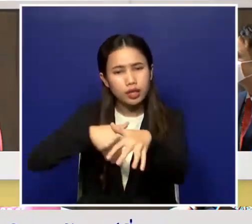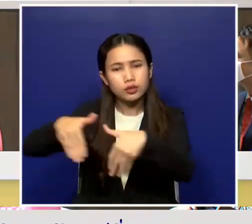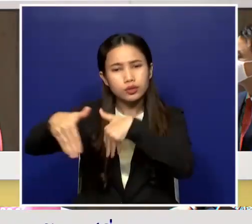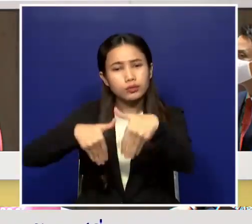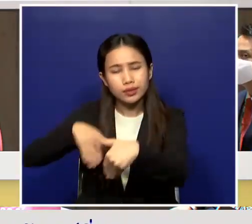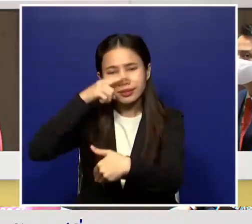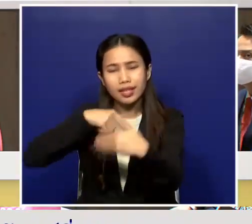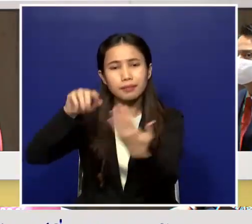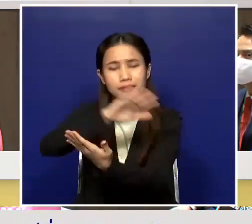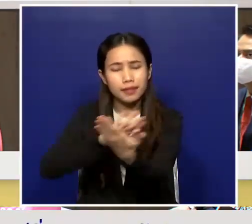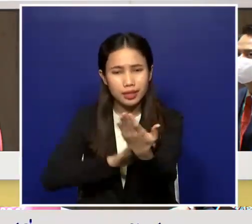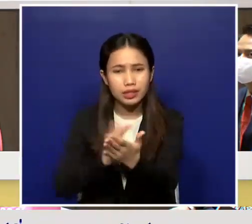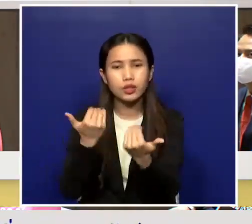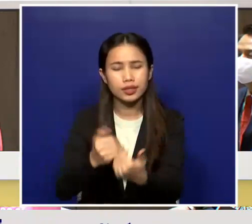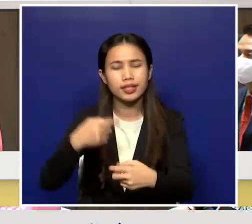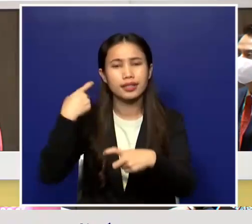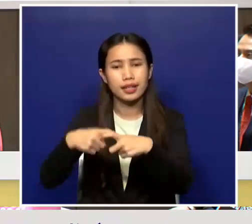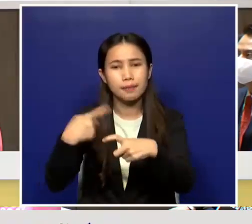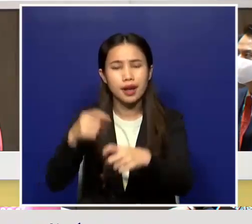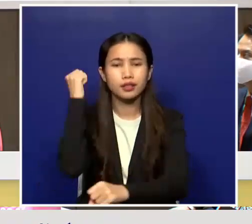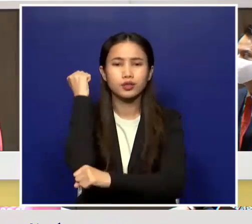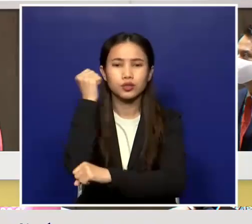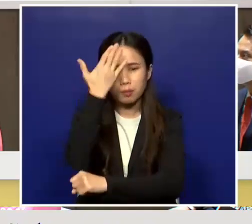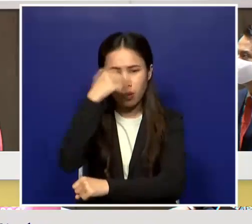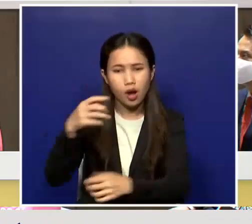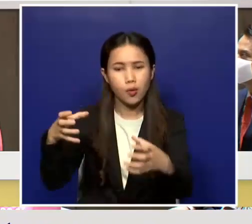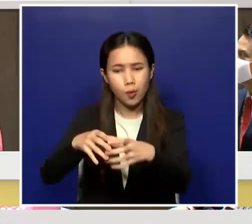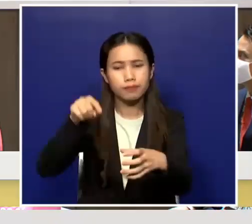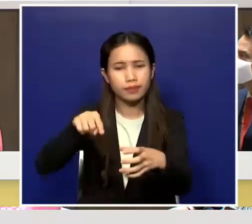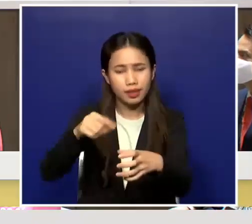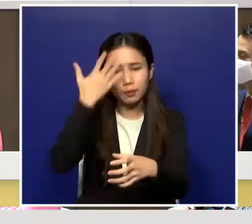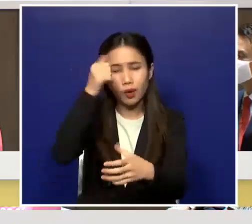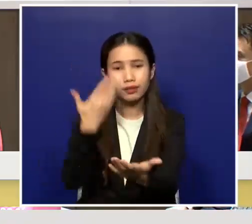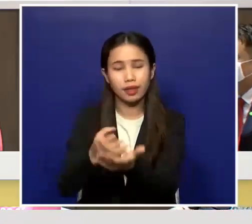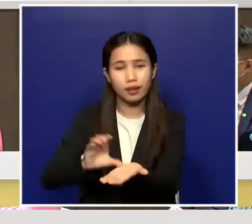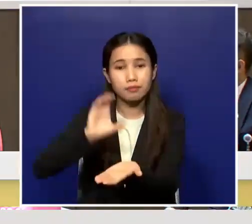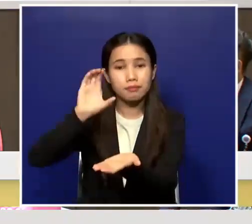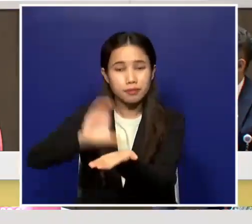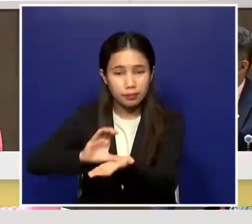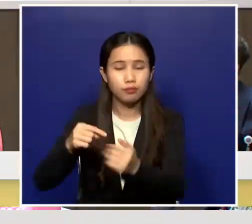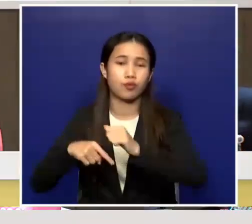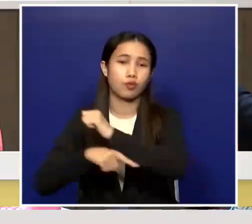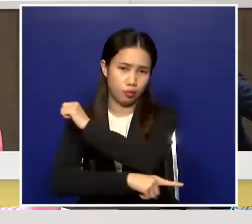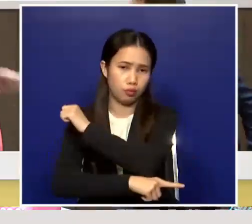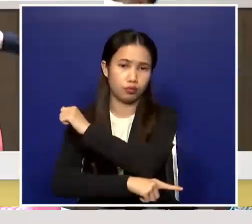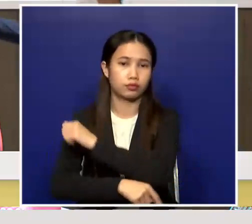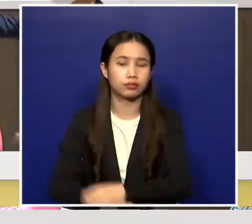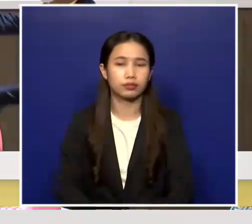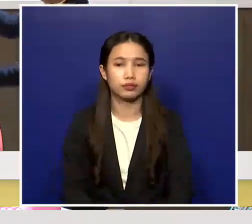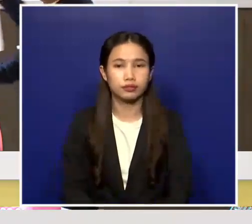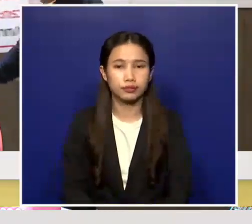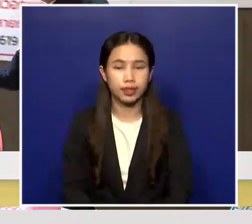ทยทั้งประเทศที่ตกระกำลำบากยากจนเขาไอ้ผลพวกนี้มันเอางบประมาณเนี่ยไปโกงกินกันกลับ